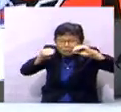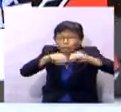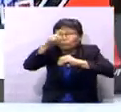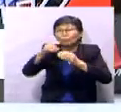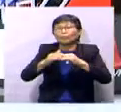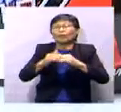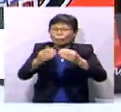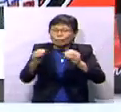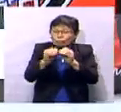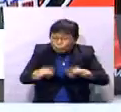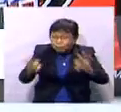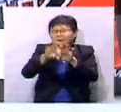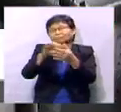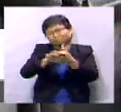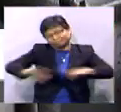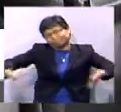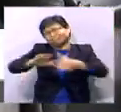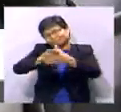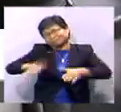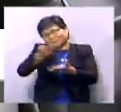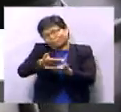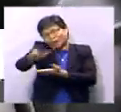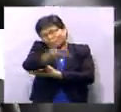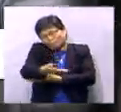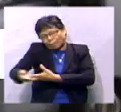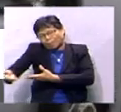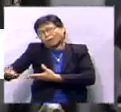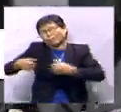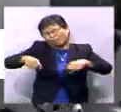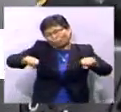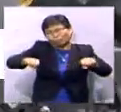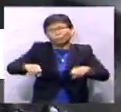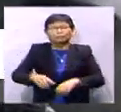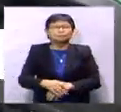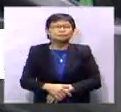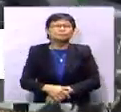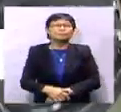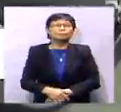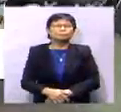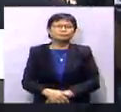untuk lebih mementingkan aspek keselamatan dalam pembelian barangan pemotoran.